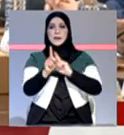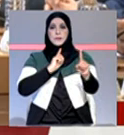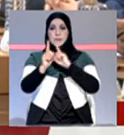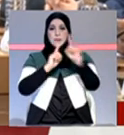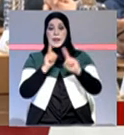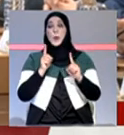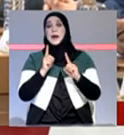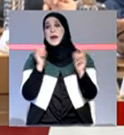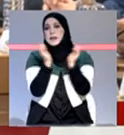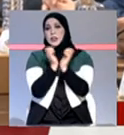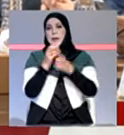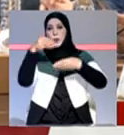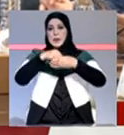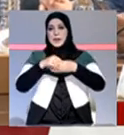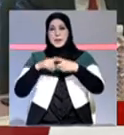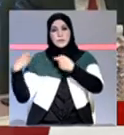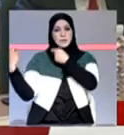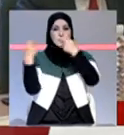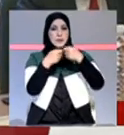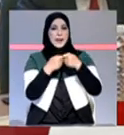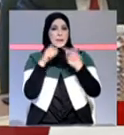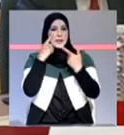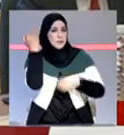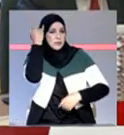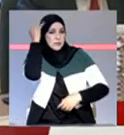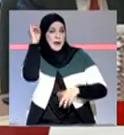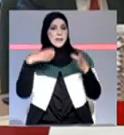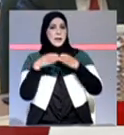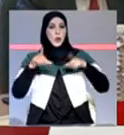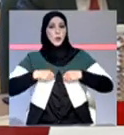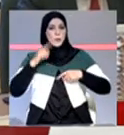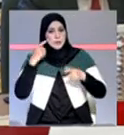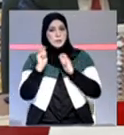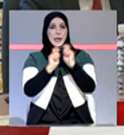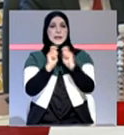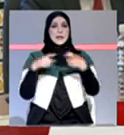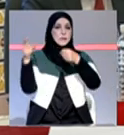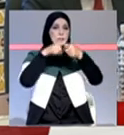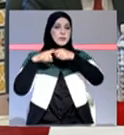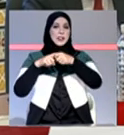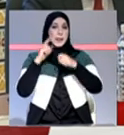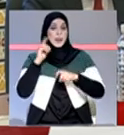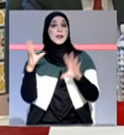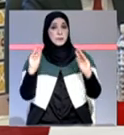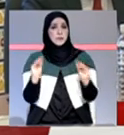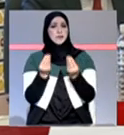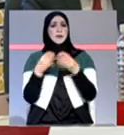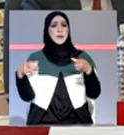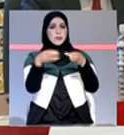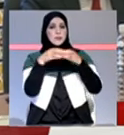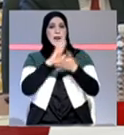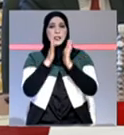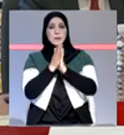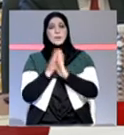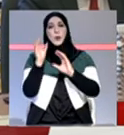الذي ياتي وفق تصورات الحكومه تعزيزا للسياسه التشاوريه التي تنتهجها مع عدد من مكونات